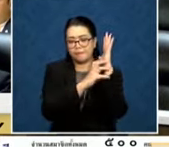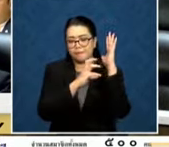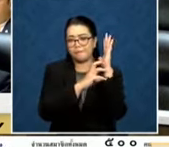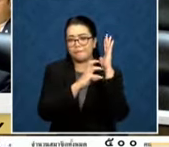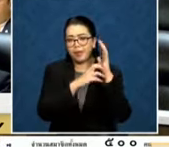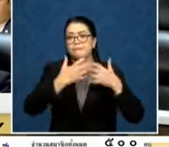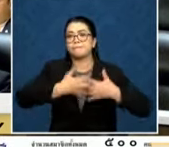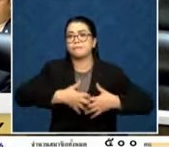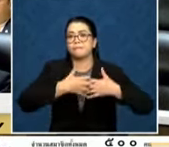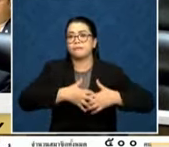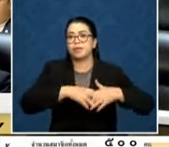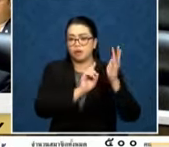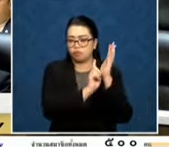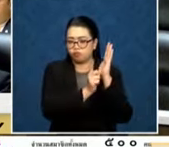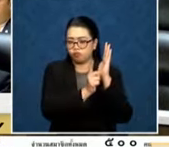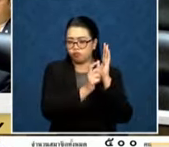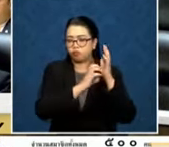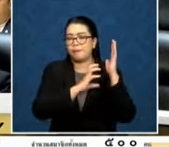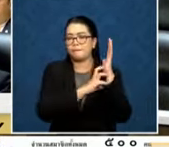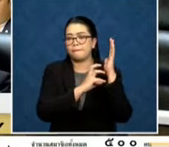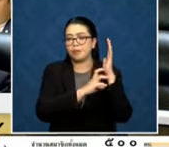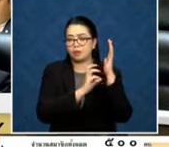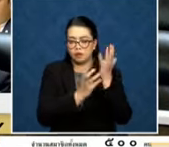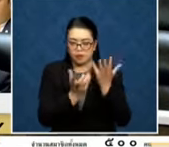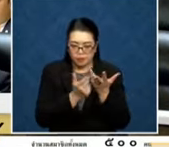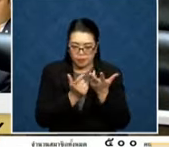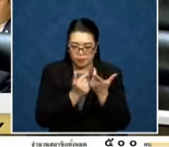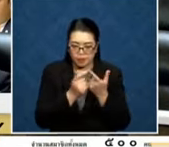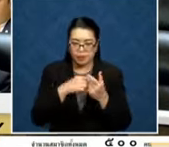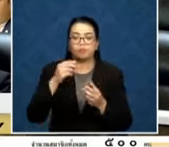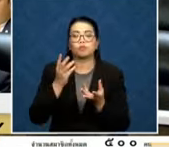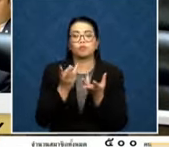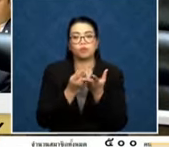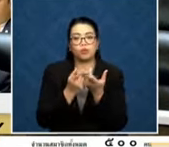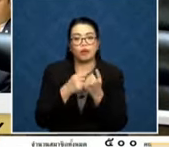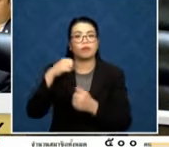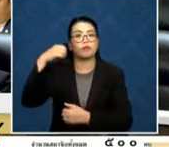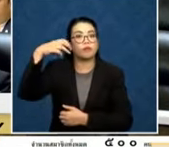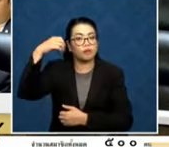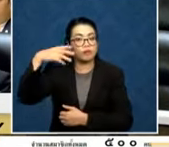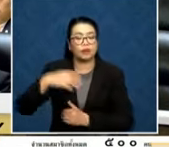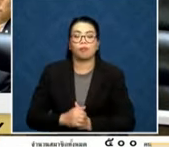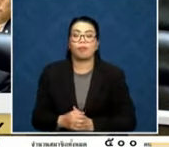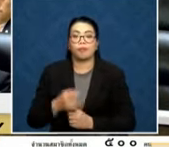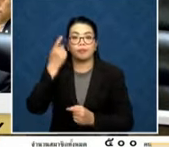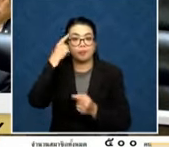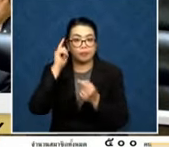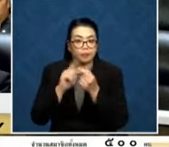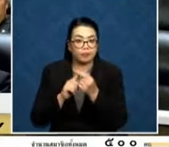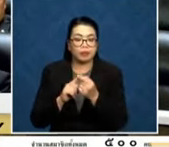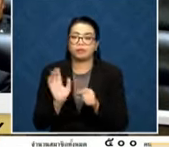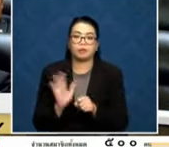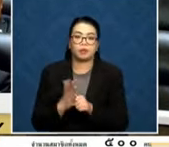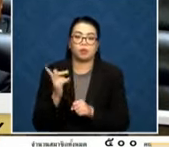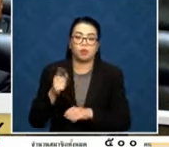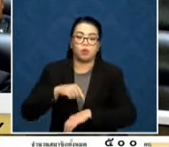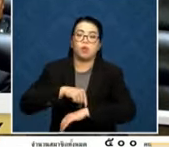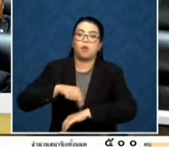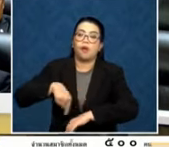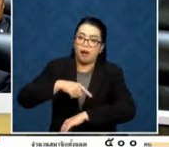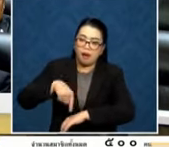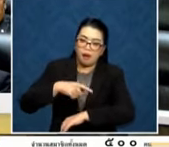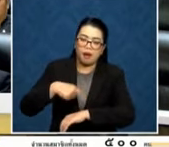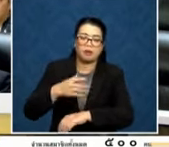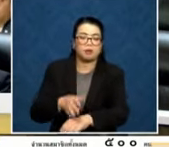ตั้งเป้าไว้อย่างน้อยก็ครึ่งประเทศครับหรืออังกฤษตั้งเป้ากันไว้ที่75%ครับเป้าหมายและเหใจอย่างเดียวไม่พอครับระยะเวลา